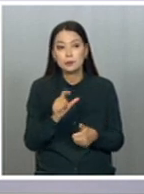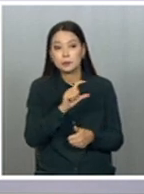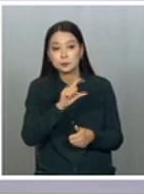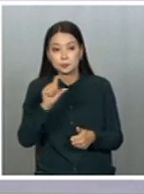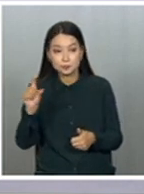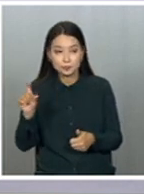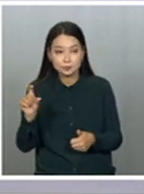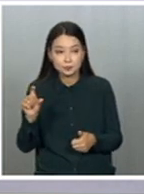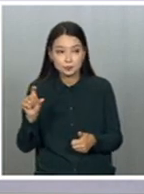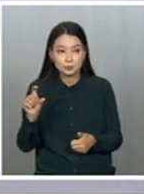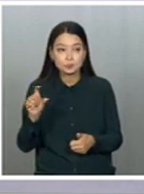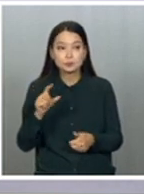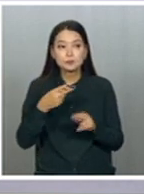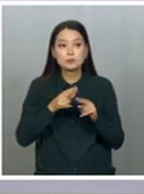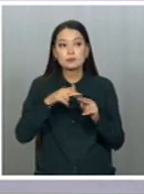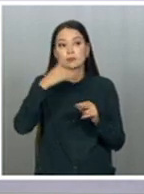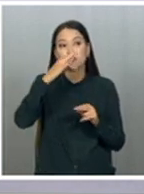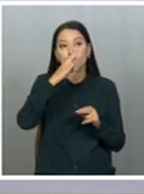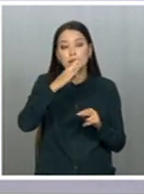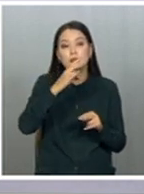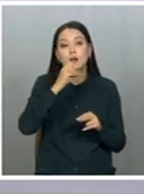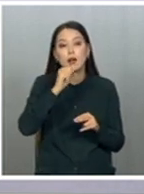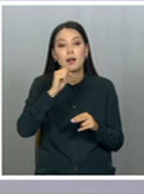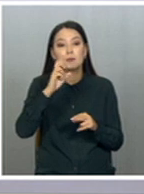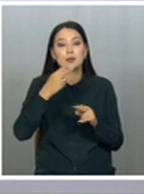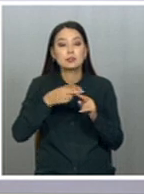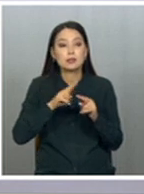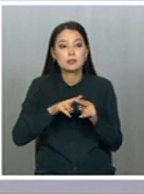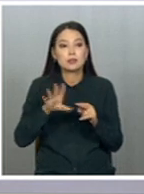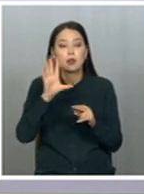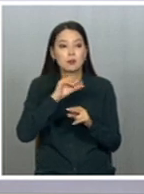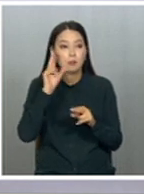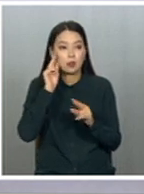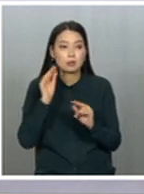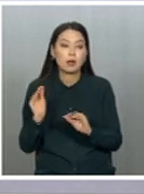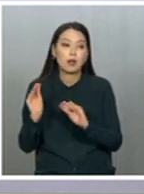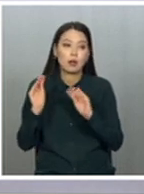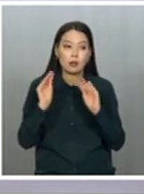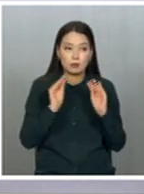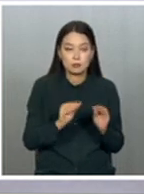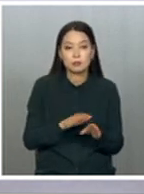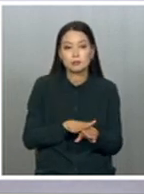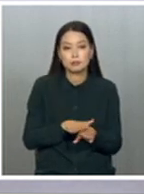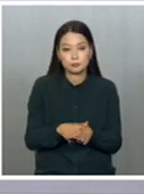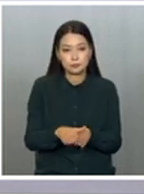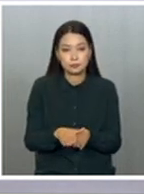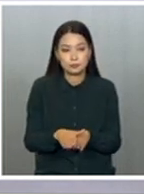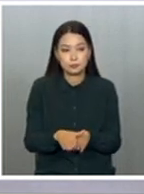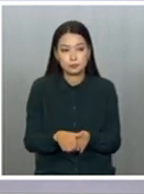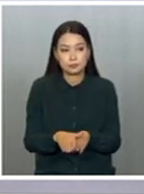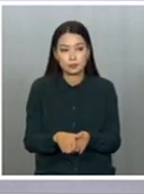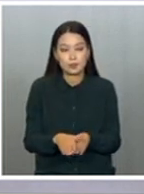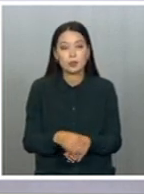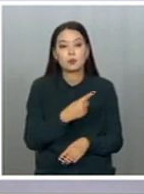Я? Және осы жердегі n векторының координаттары қандай екен біле отыра, орнына алмастырып қояйық.